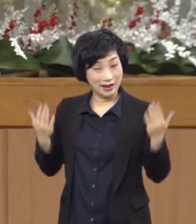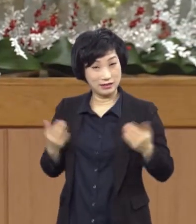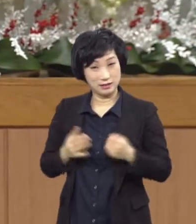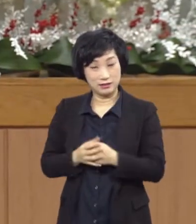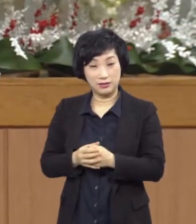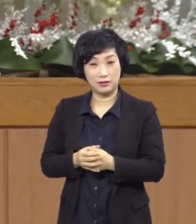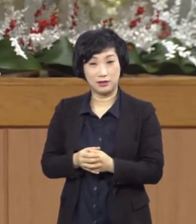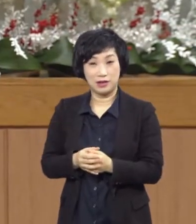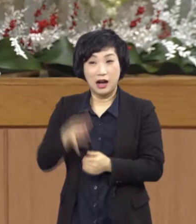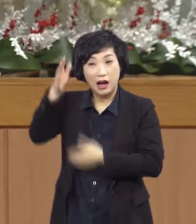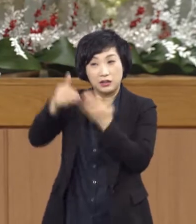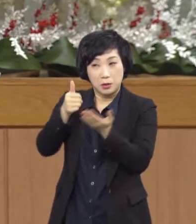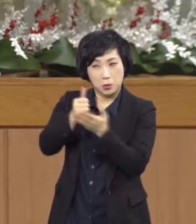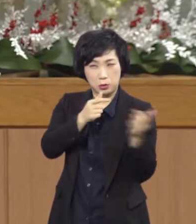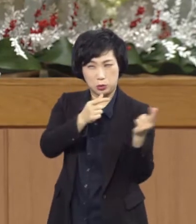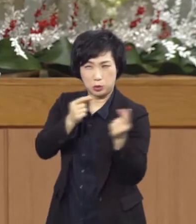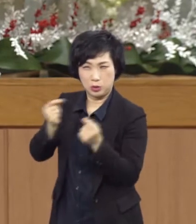밝아지고